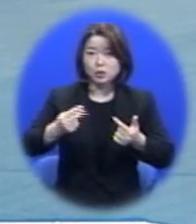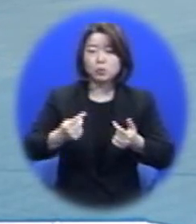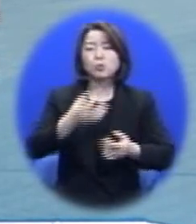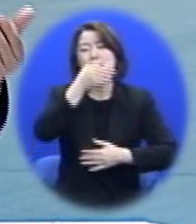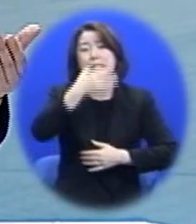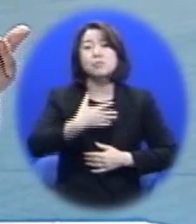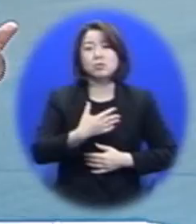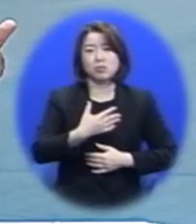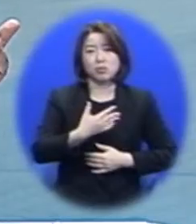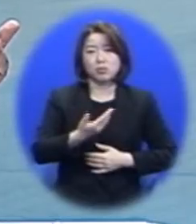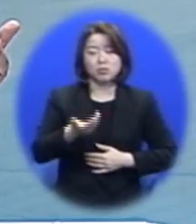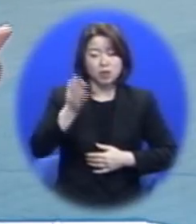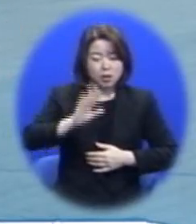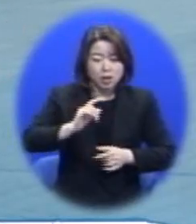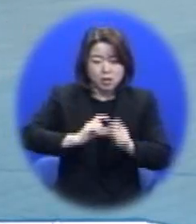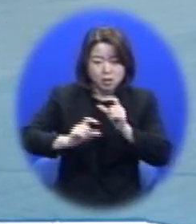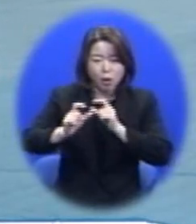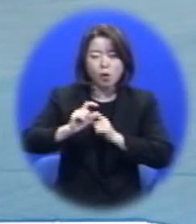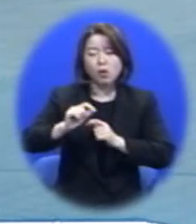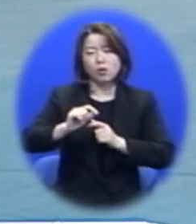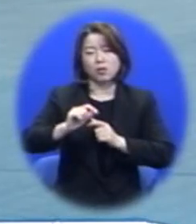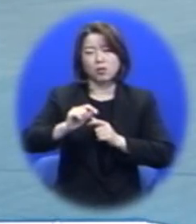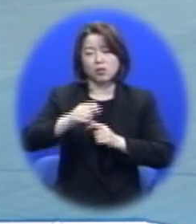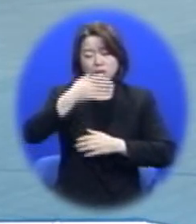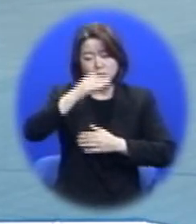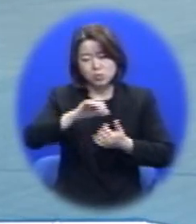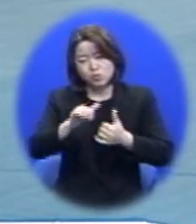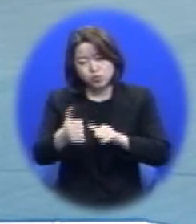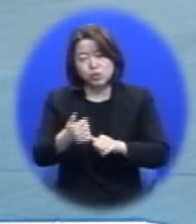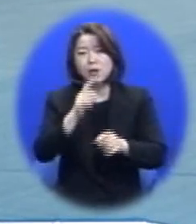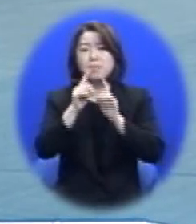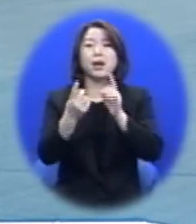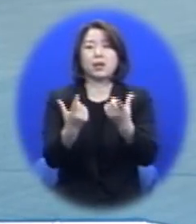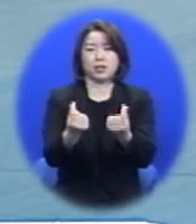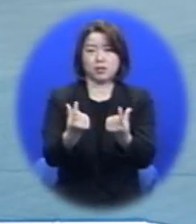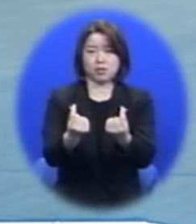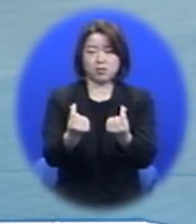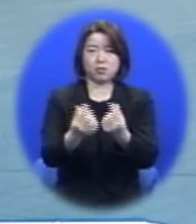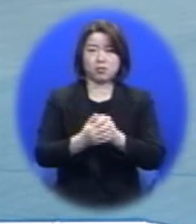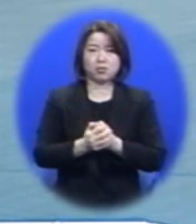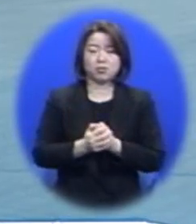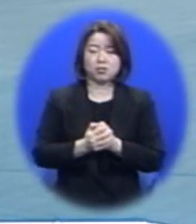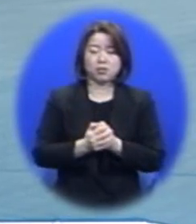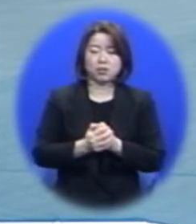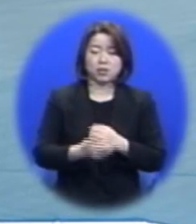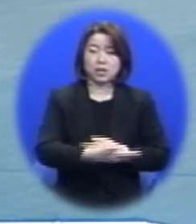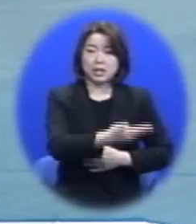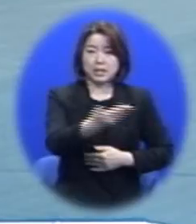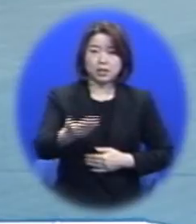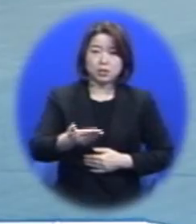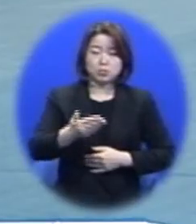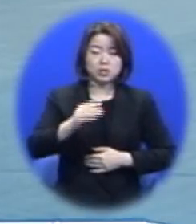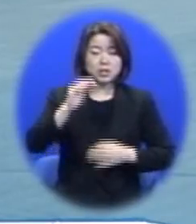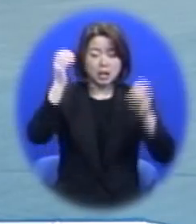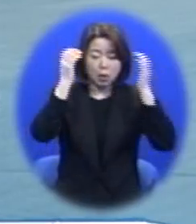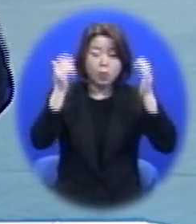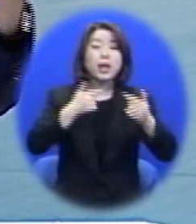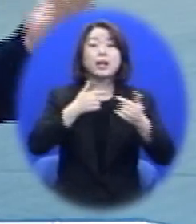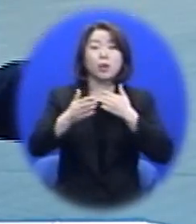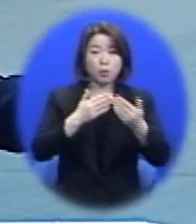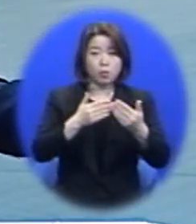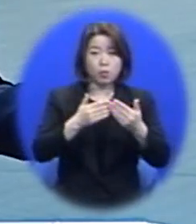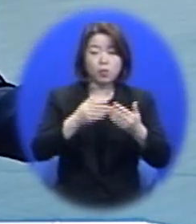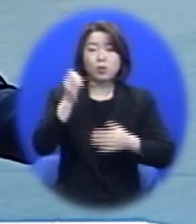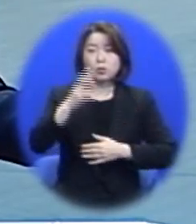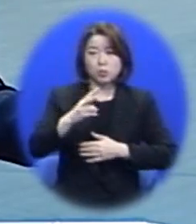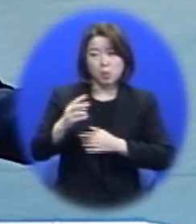아예 죽으라는 이야기잖아요. 근데 실제로 여러분이 고난을 겪어보든지 또는 고난을